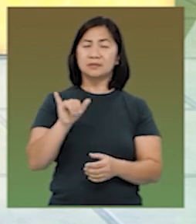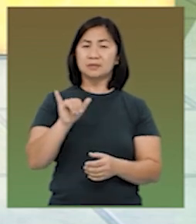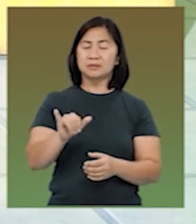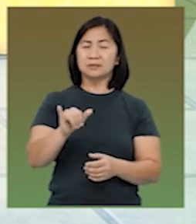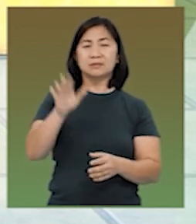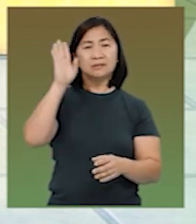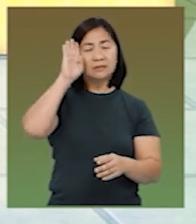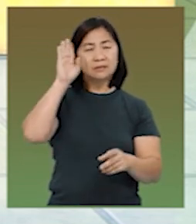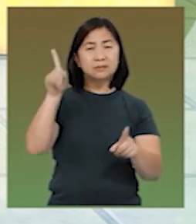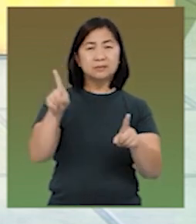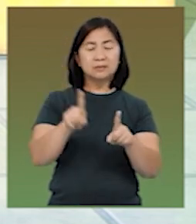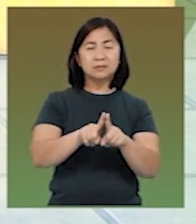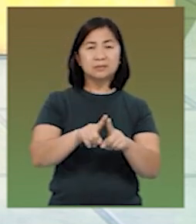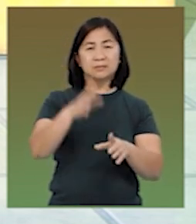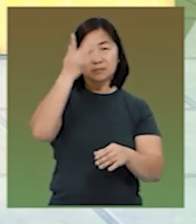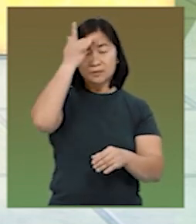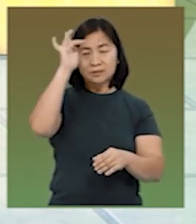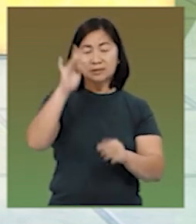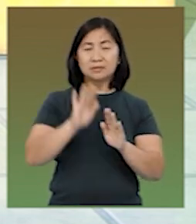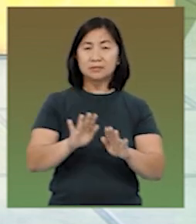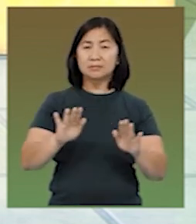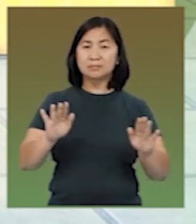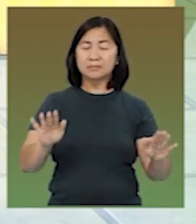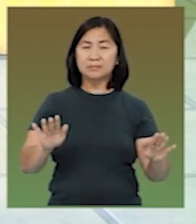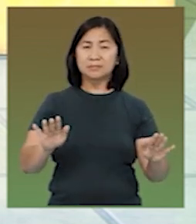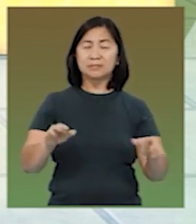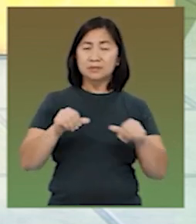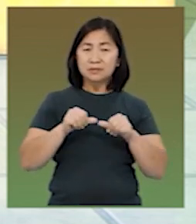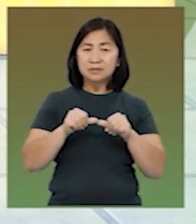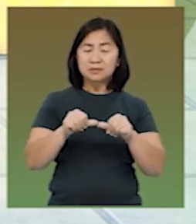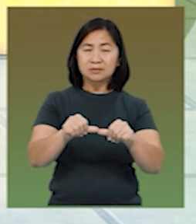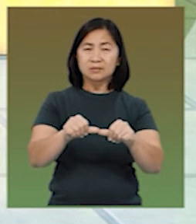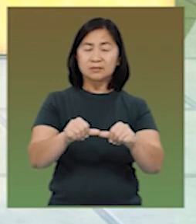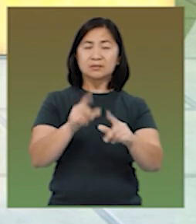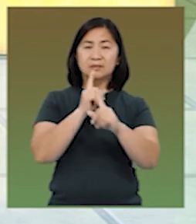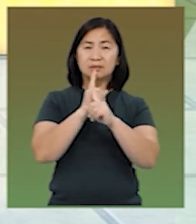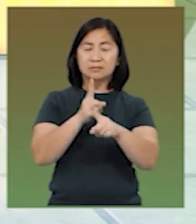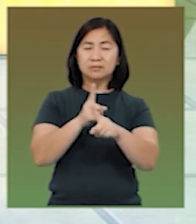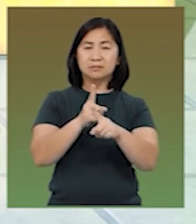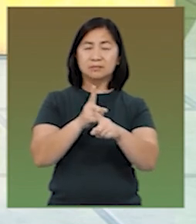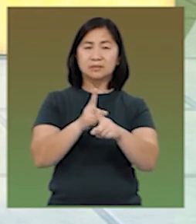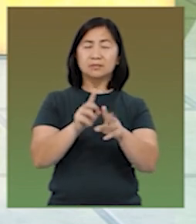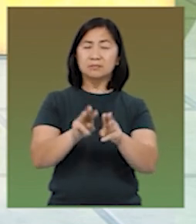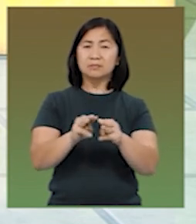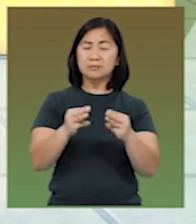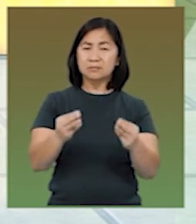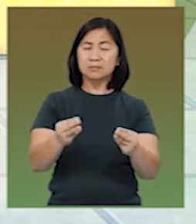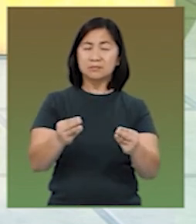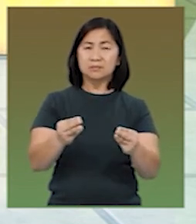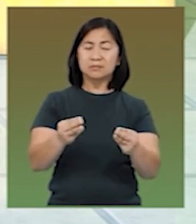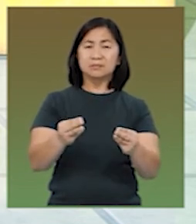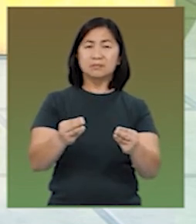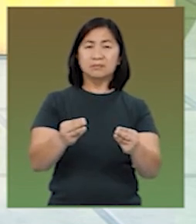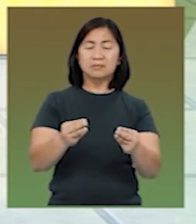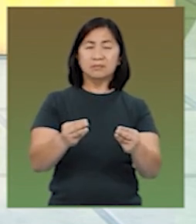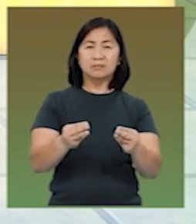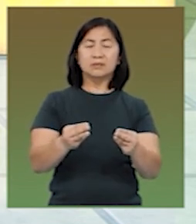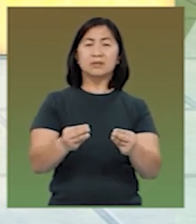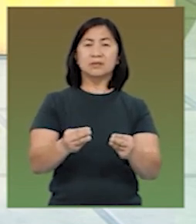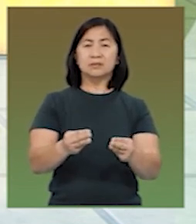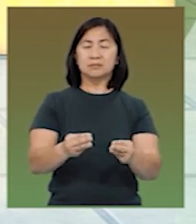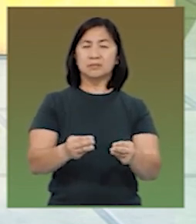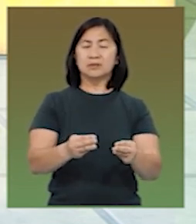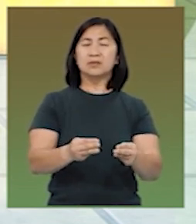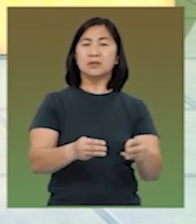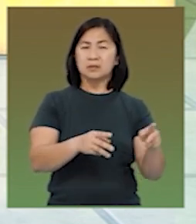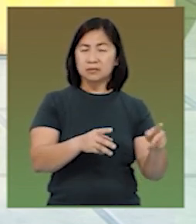Oo nga, kuya. Magagaling, mga anak. O sige, ituloy na ninyo ang pagsagot sa inyong mga modules. Ililigpit ko na